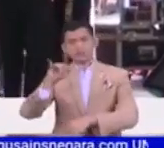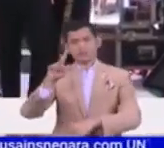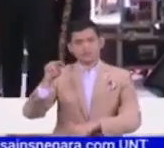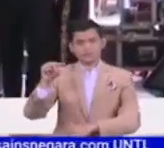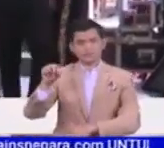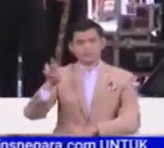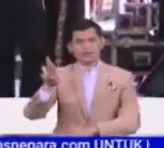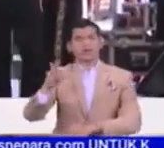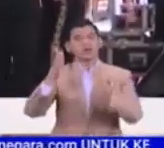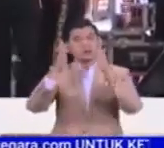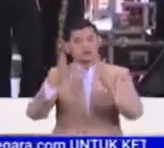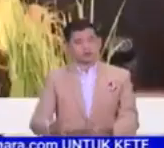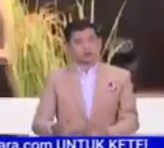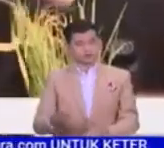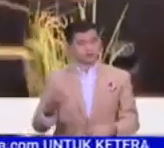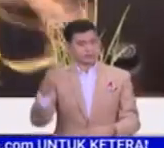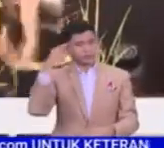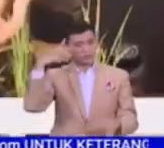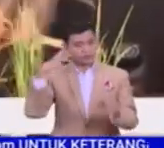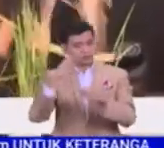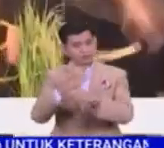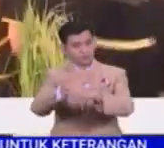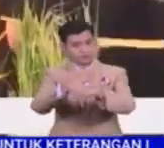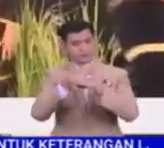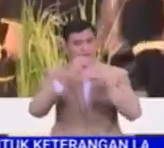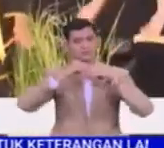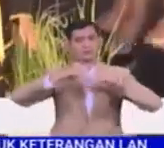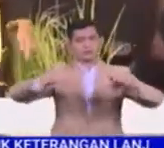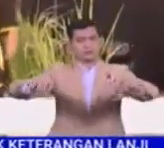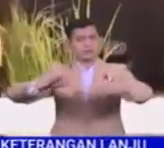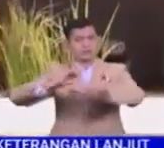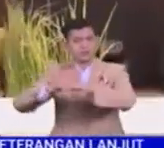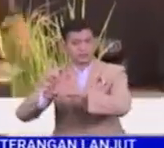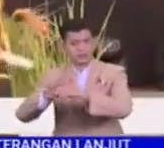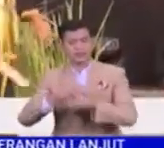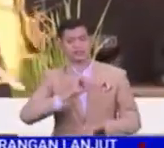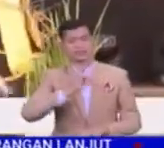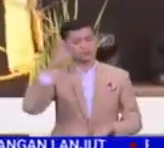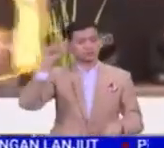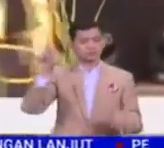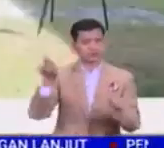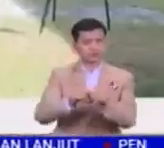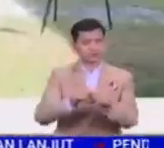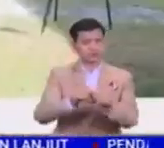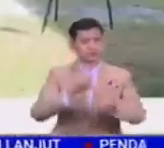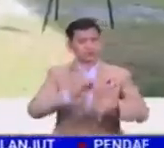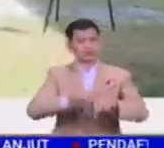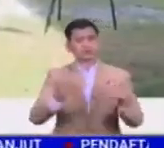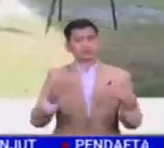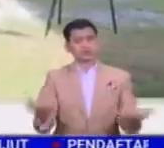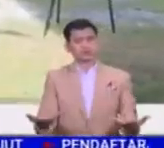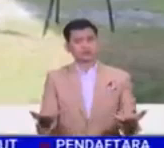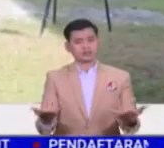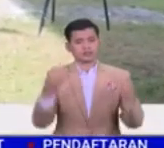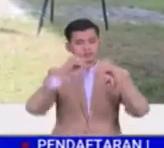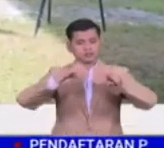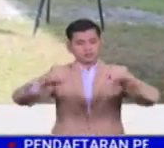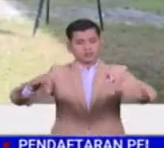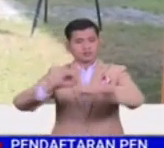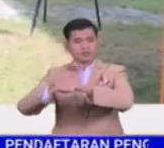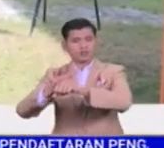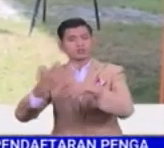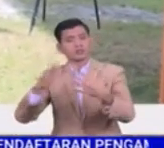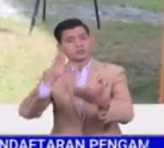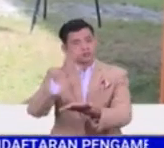turut berpendapat sama bagi membendung penularan COVID-19. Actually, the pandemic consider is